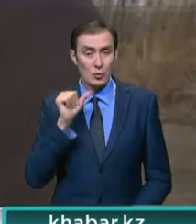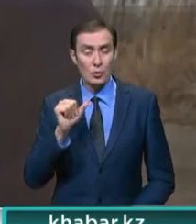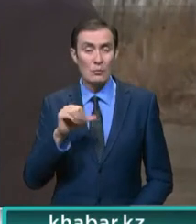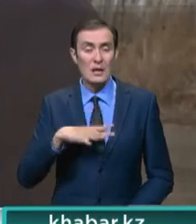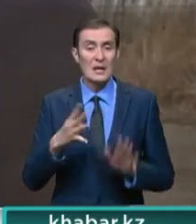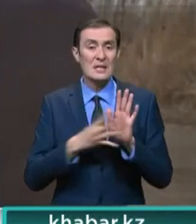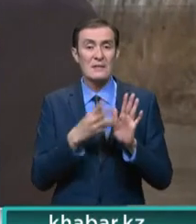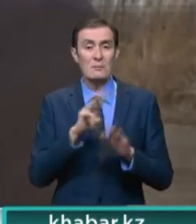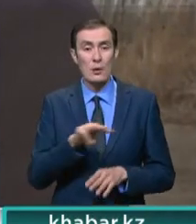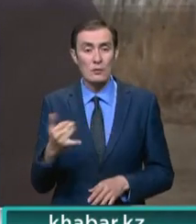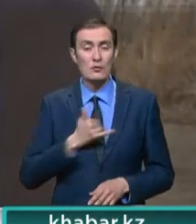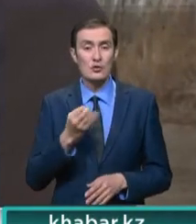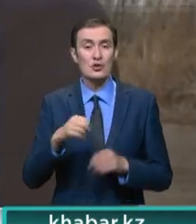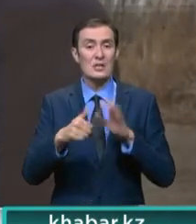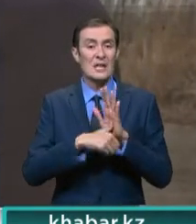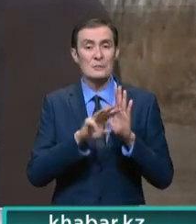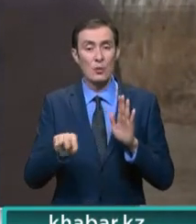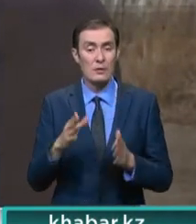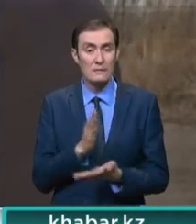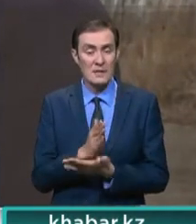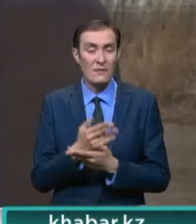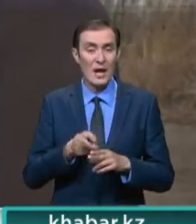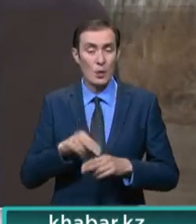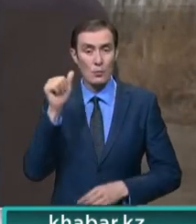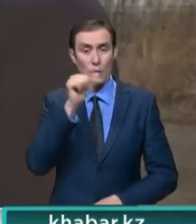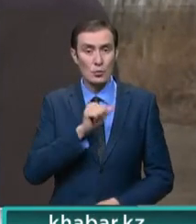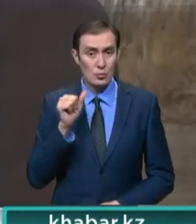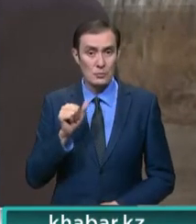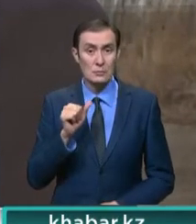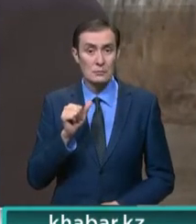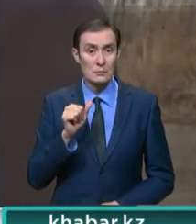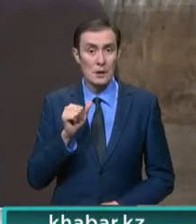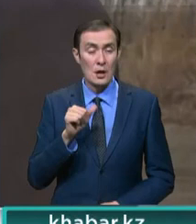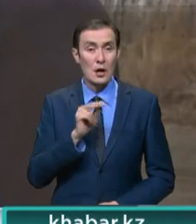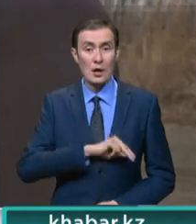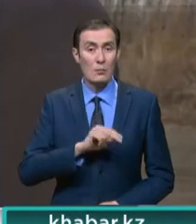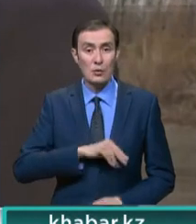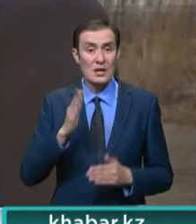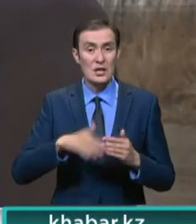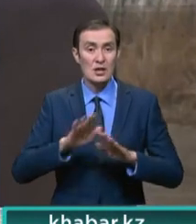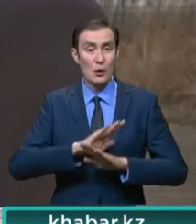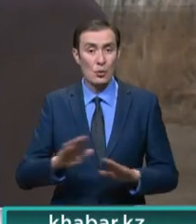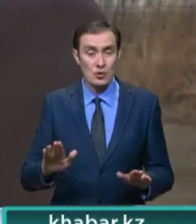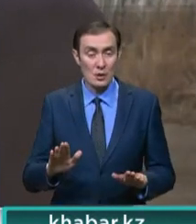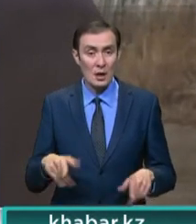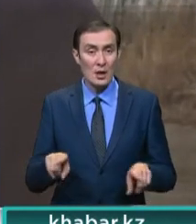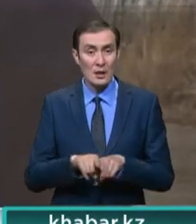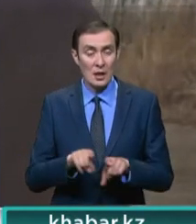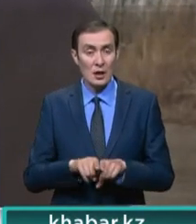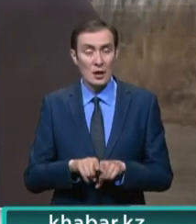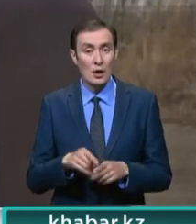на 9 миллионов, остается у нас еще 16 миллионов. В этом году работа не завершена, так как